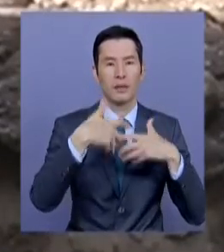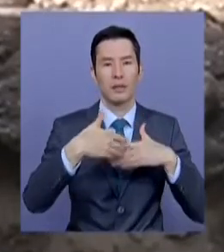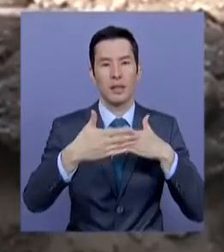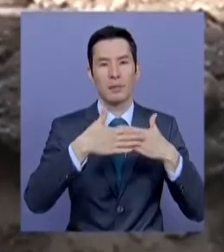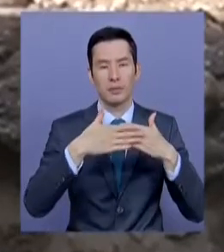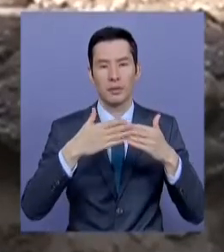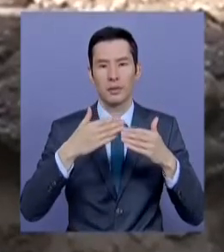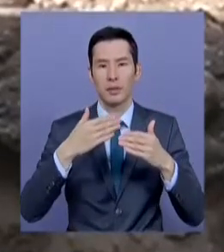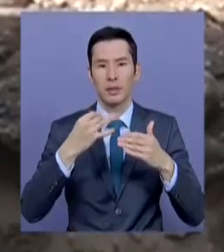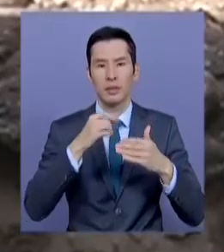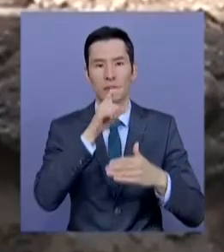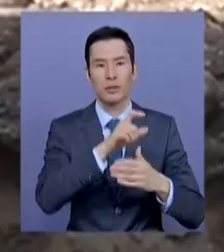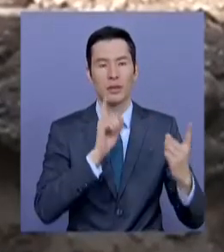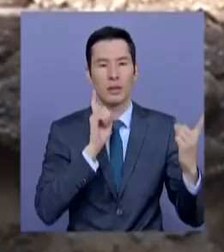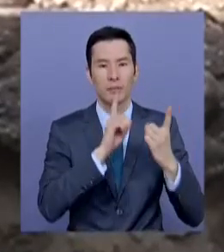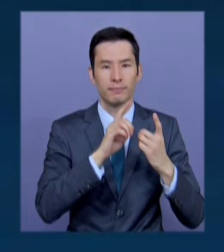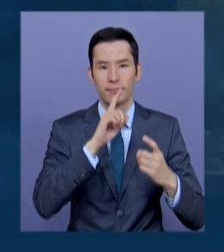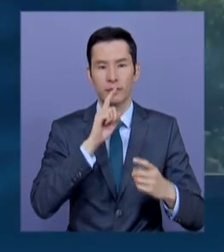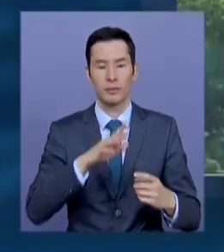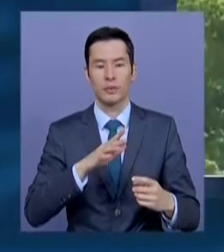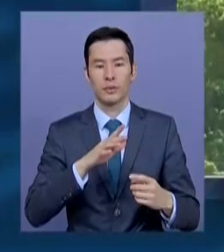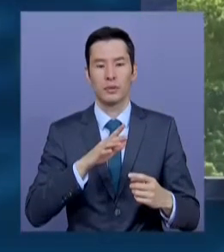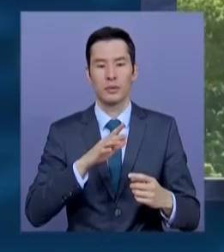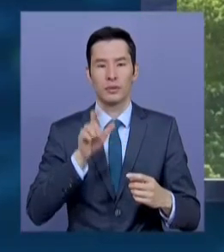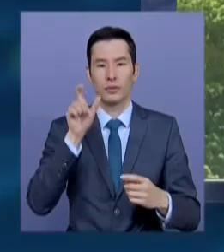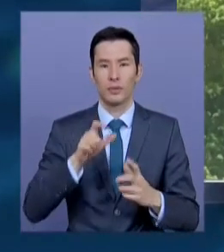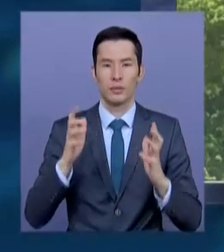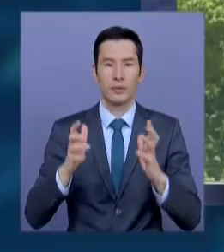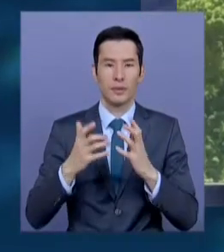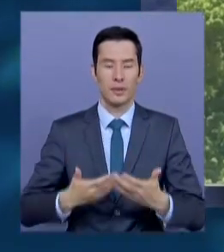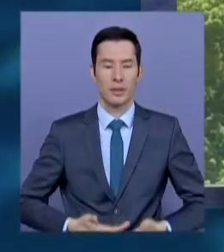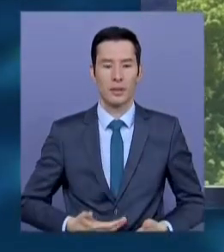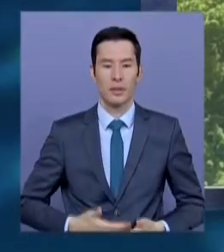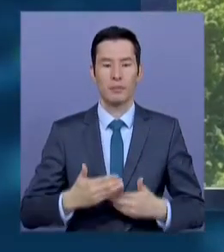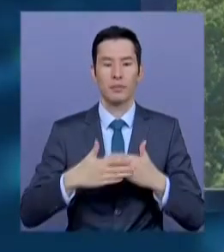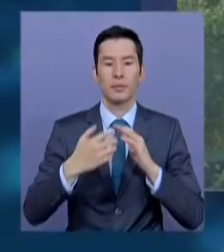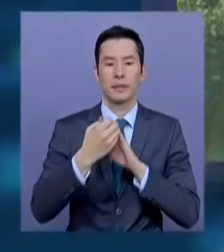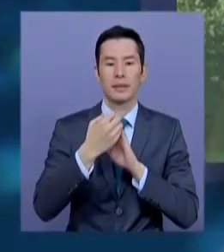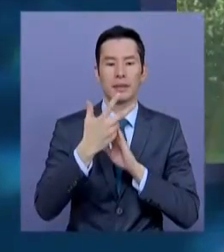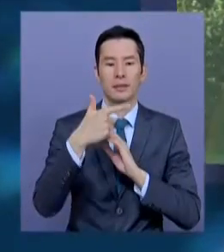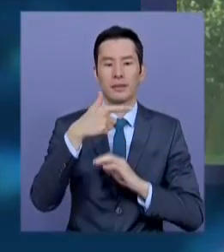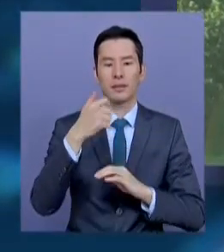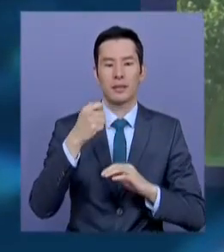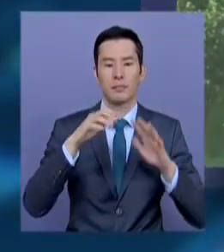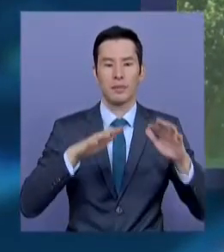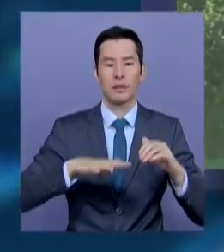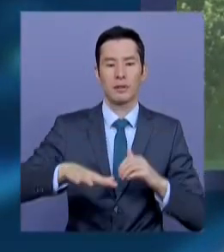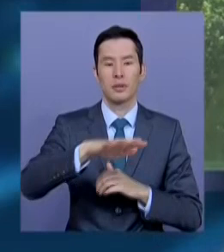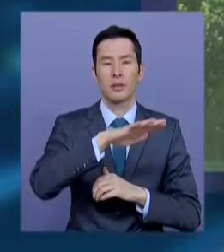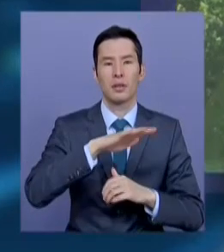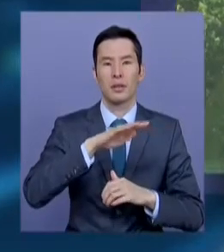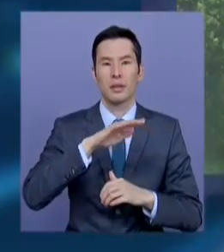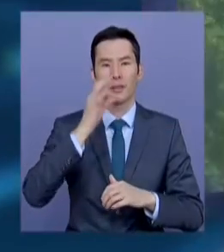Яғни адаммен қарым-қатынас мүлдем болмайды. Құрылыс алаңының жалпы аумағы 13 000 шаршы метрді құрайды. Жобалау кезінде мамандар